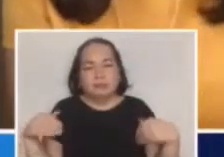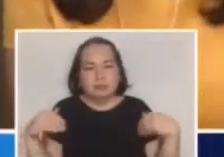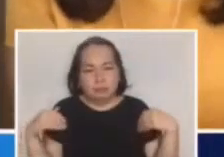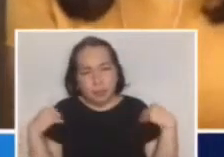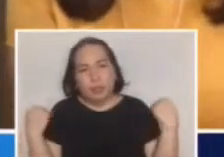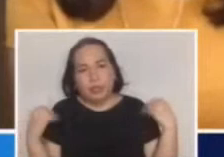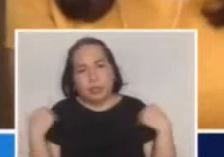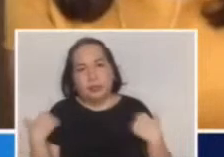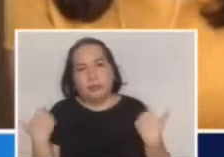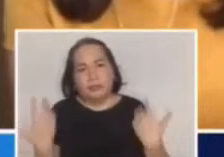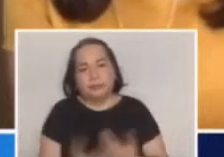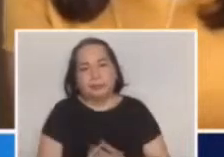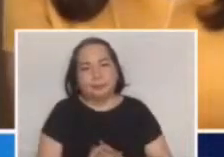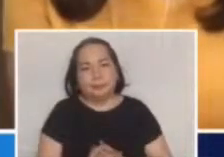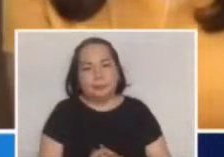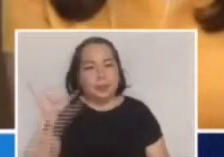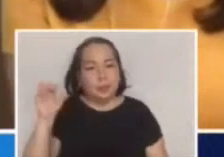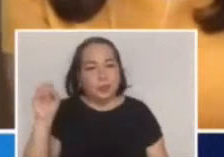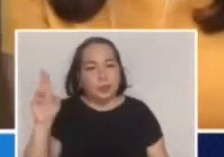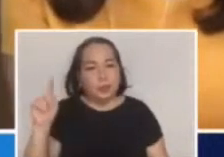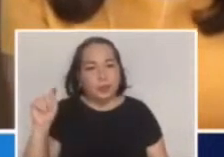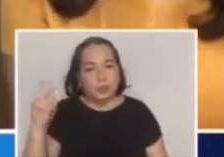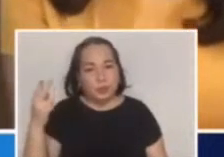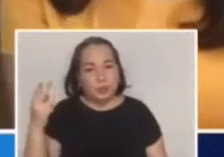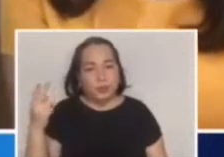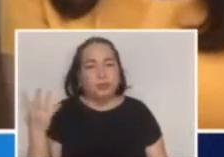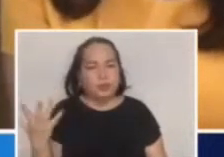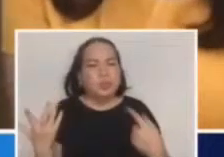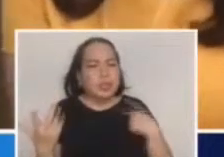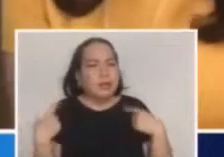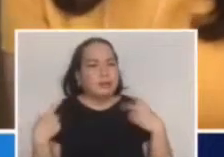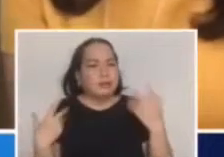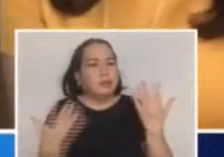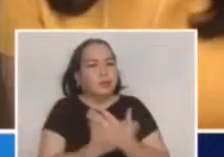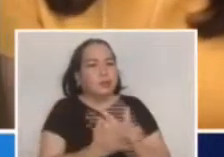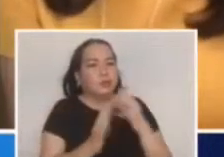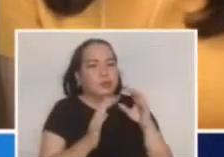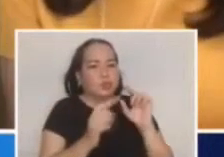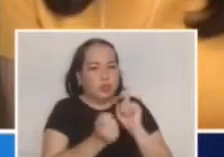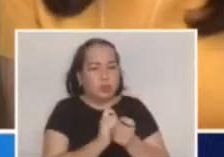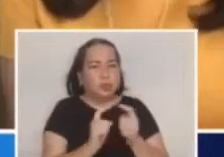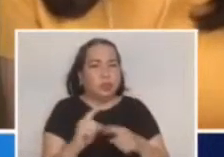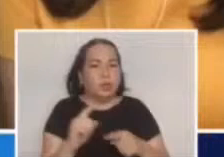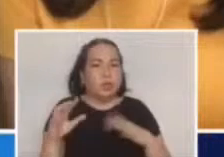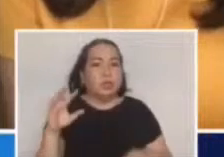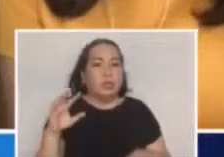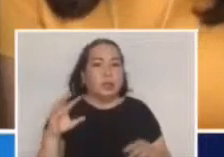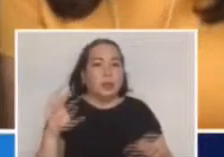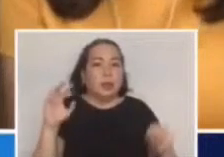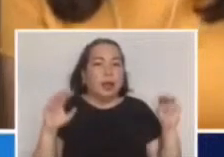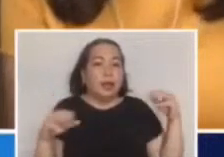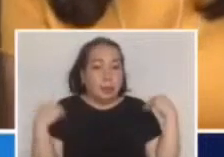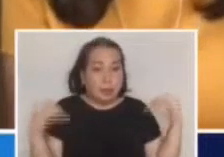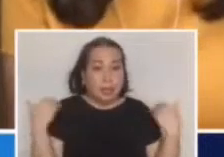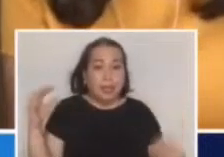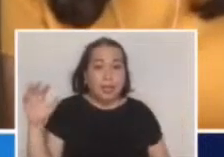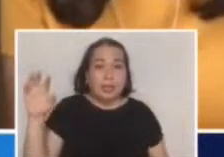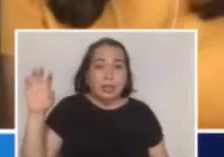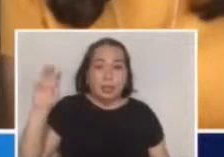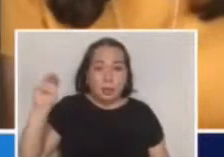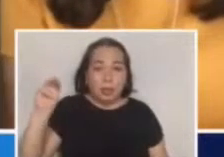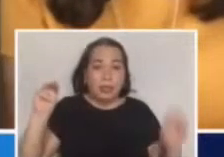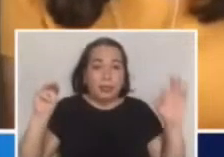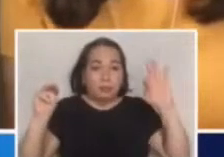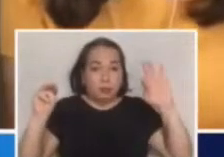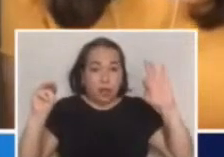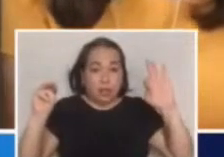global pandemic. Affected na yung mga ekonomiya, lalo na yung turismo. Yung probinsya nyo po ay talagang kilalang paborito ang puntahan